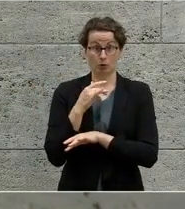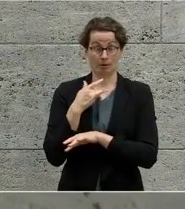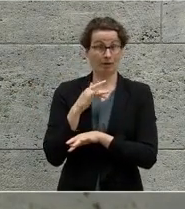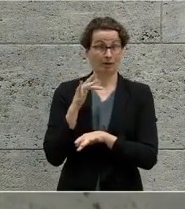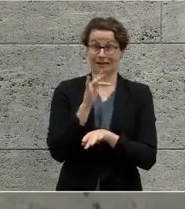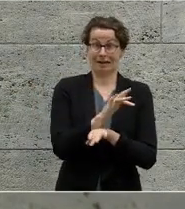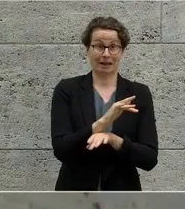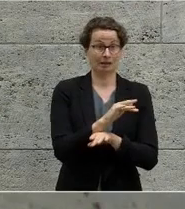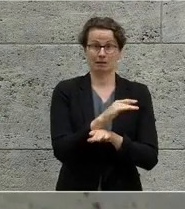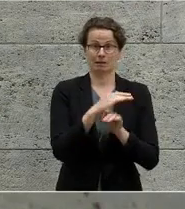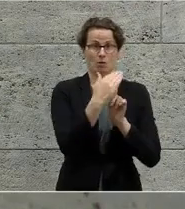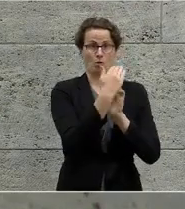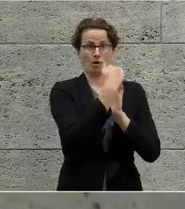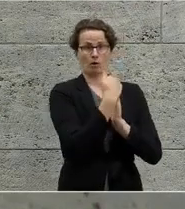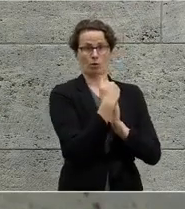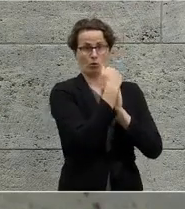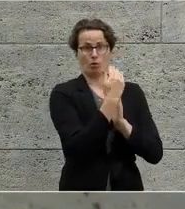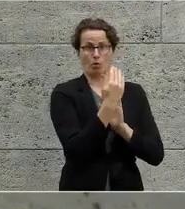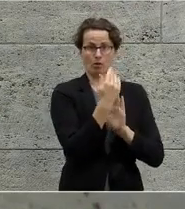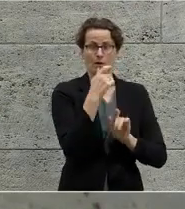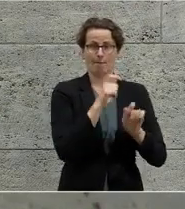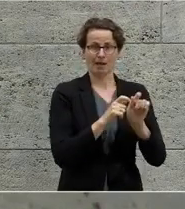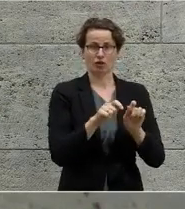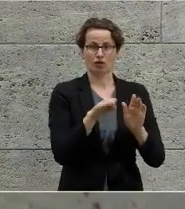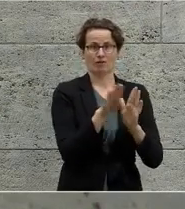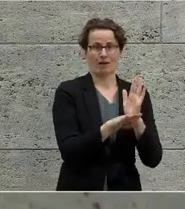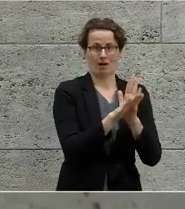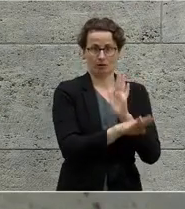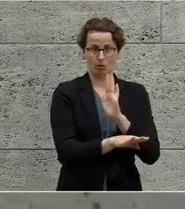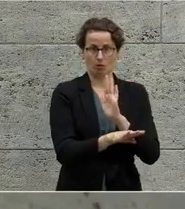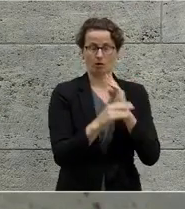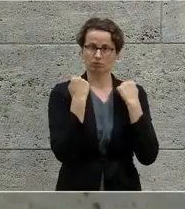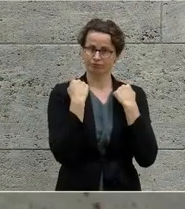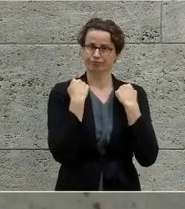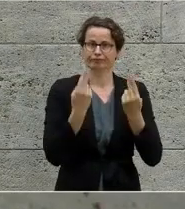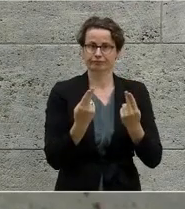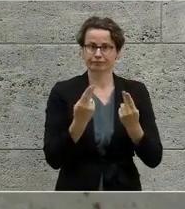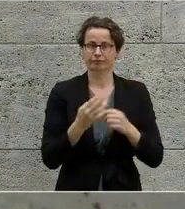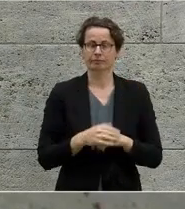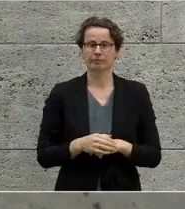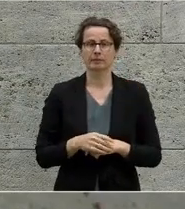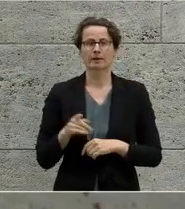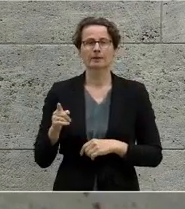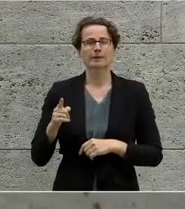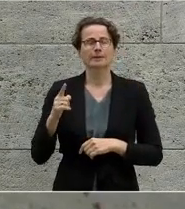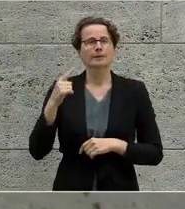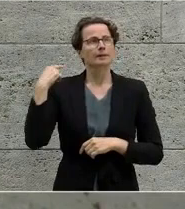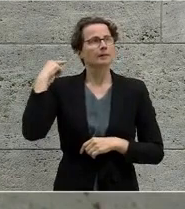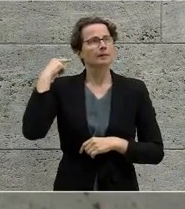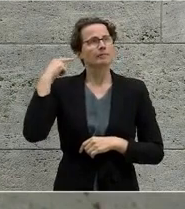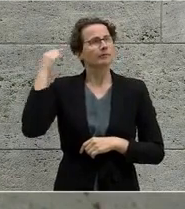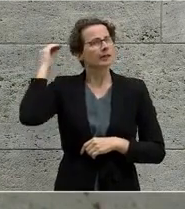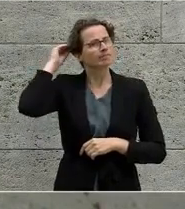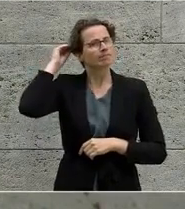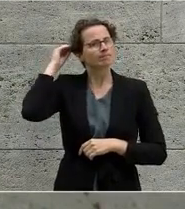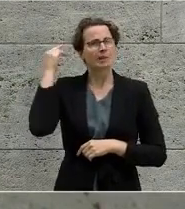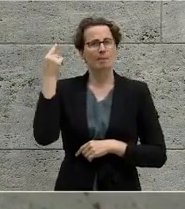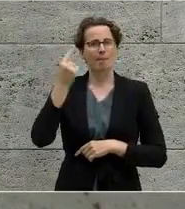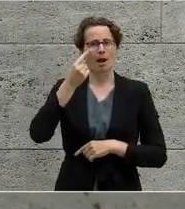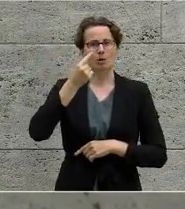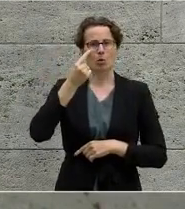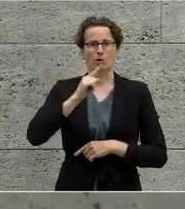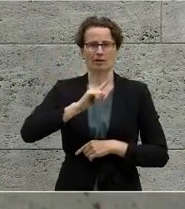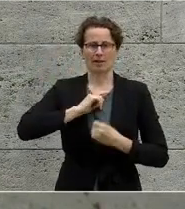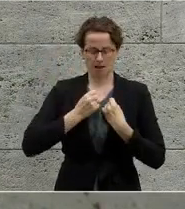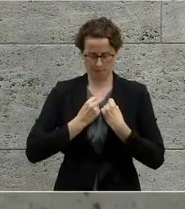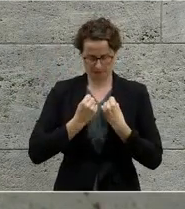gegen Menschenverachtung und Diskriminierung zu erheben. Sie mahnen uns, selbst